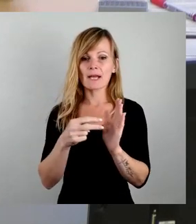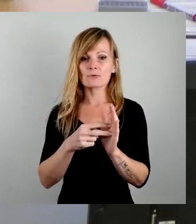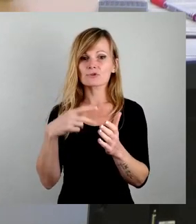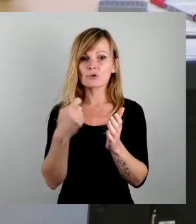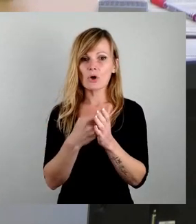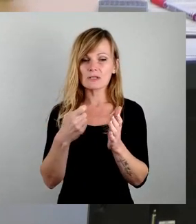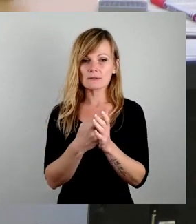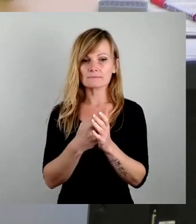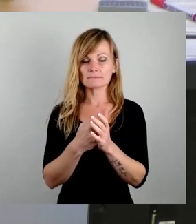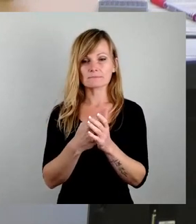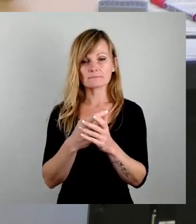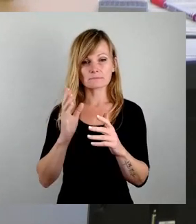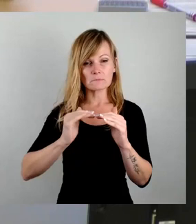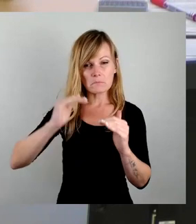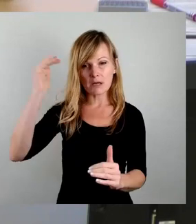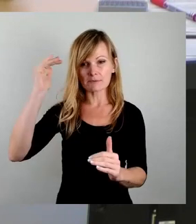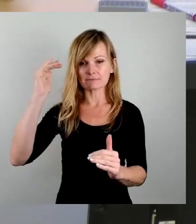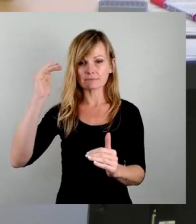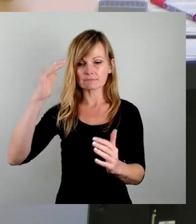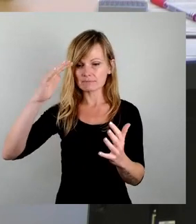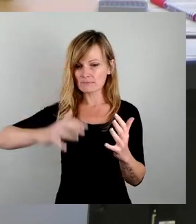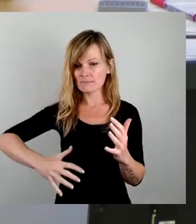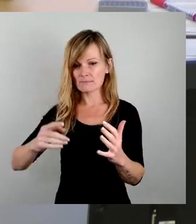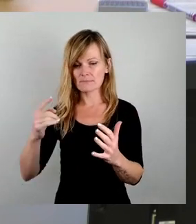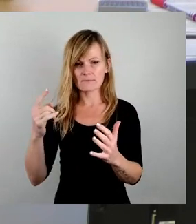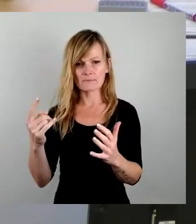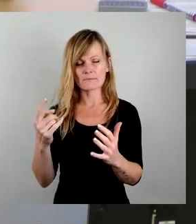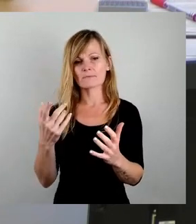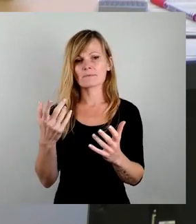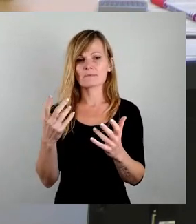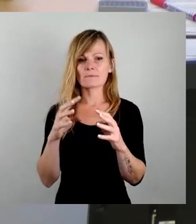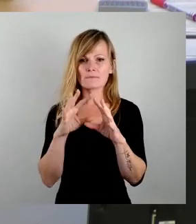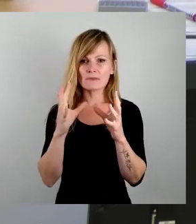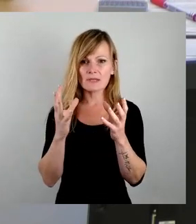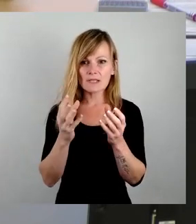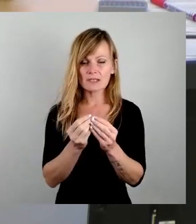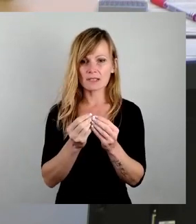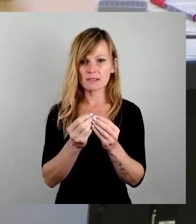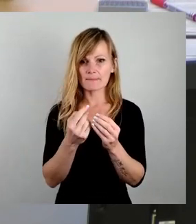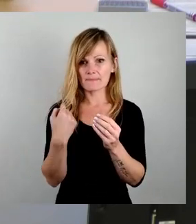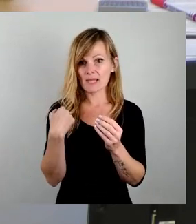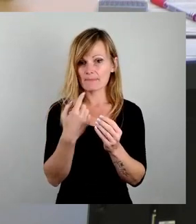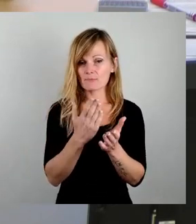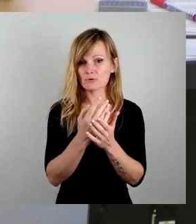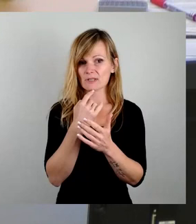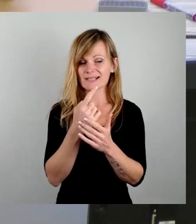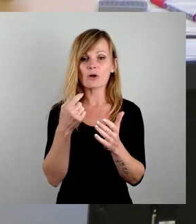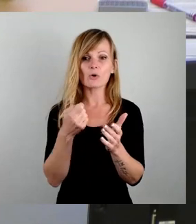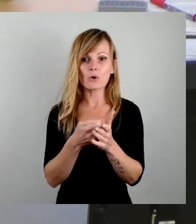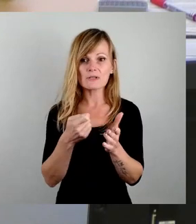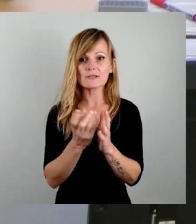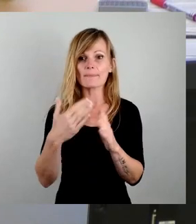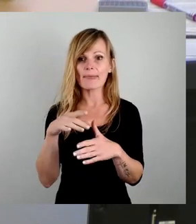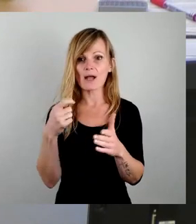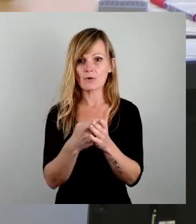Größenordnung erscheinen. Das ist alles nicht so viel wie in Summe das, was ich jetzt genannt habe, wie vielleicht die Kosten sind, die jetzt an Mehrkosten erscheinen.